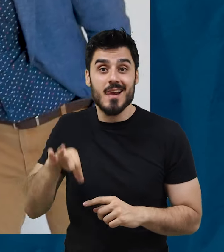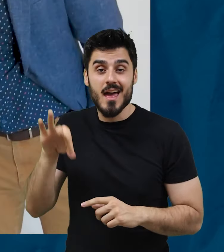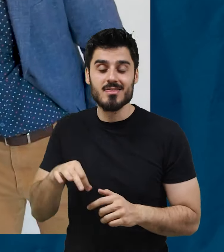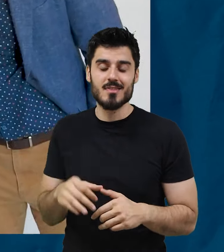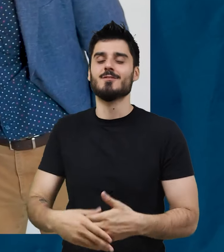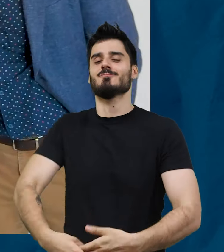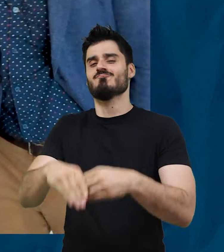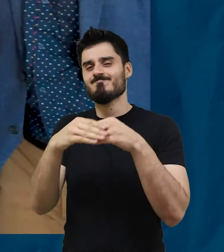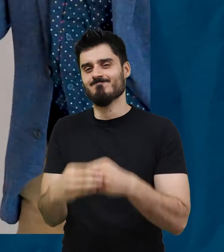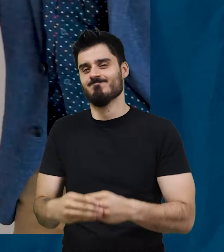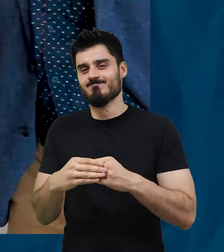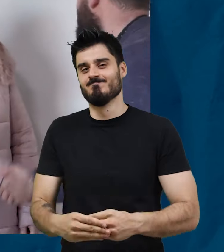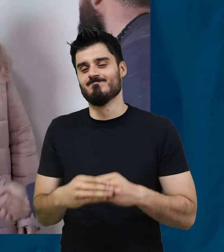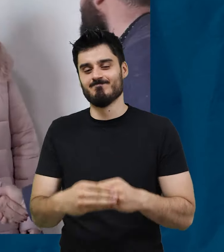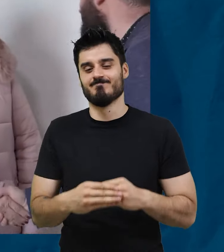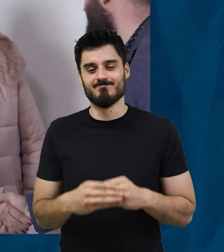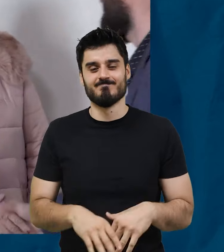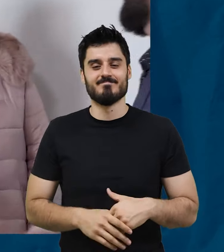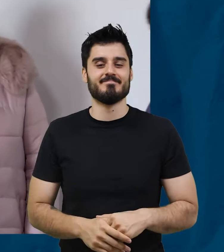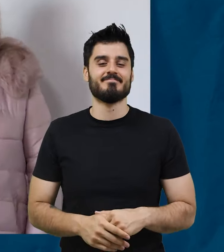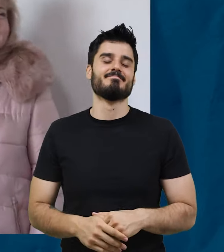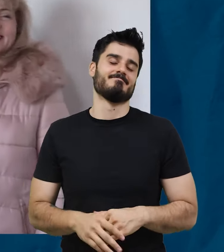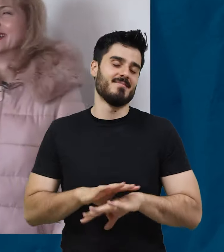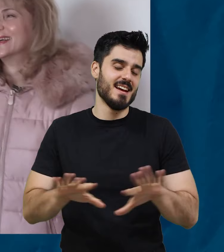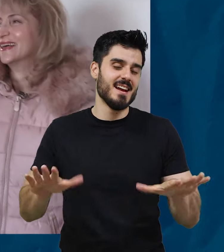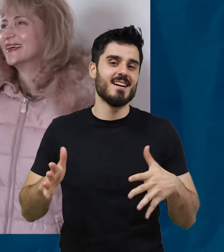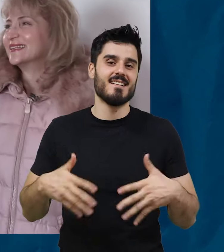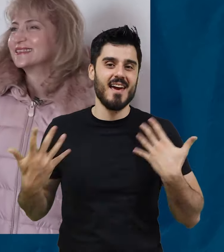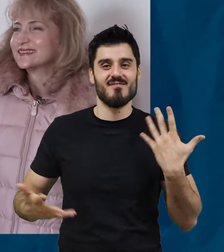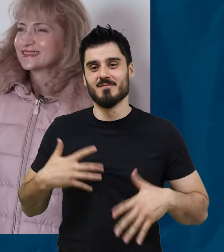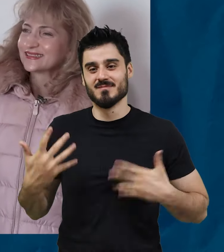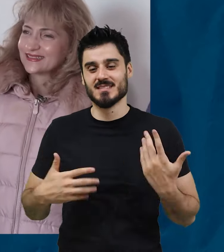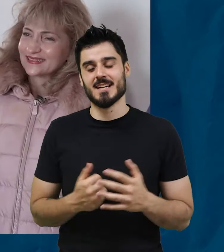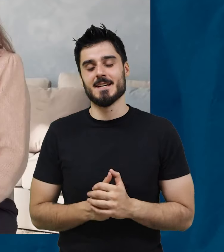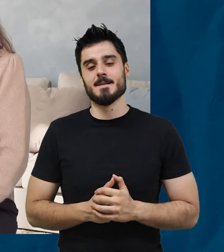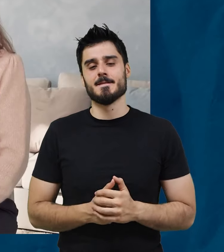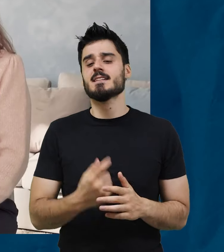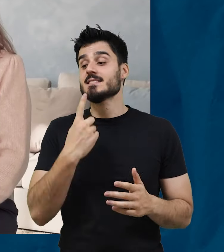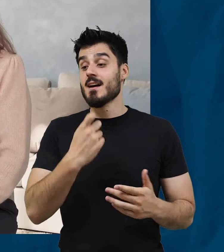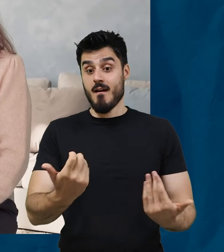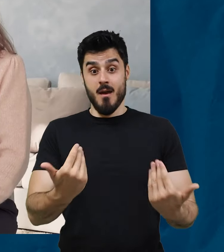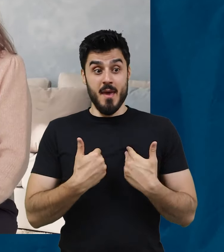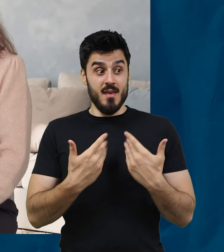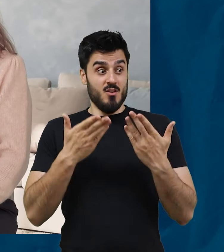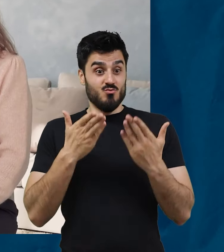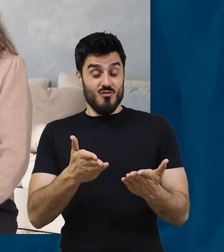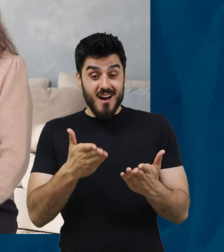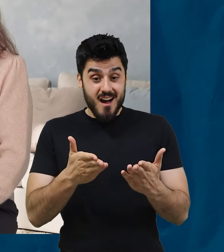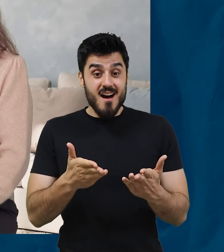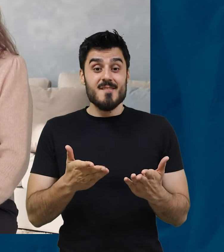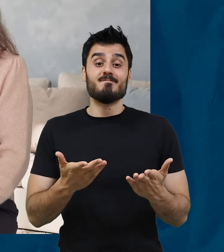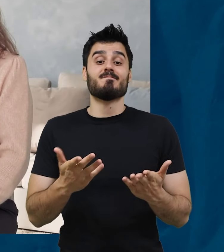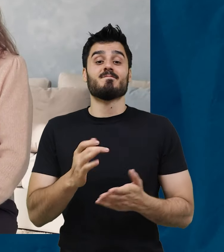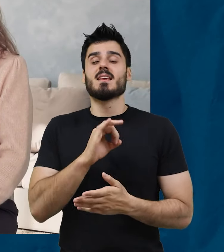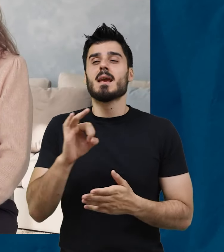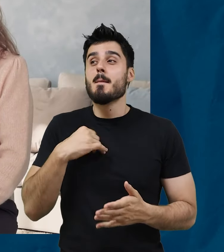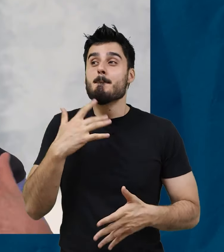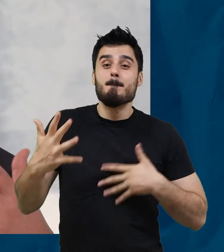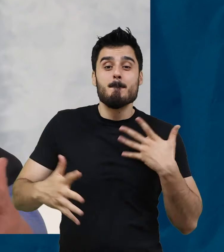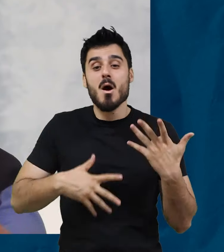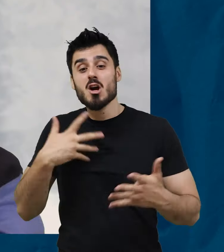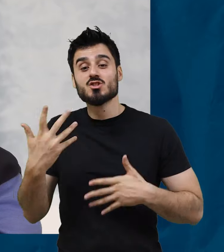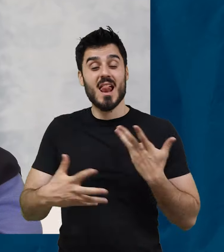стискаме си ръцете. Така е. За мен удоволствие. И за нас. И за нас също. За мен е това като преживяване и